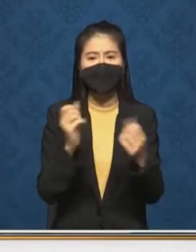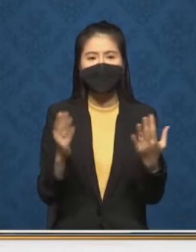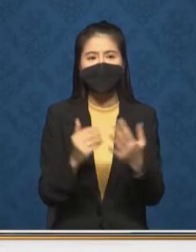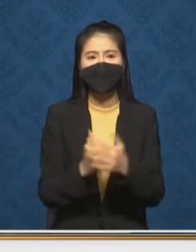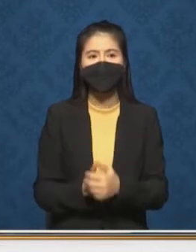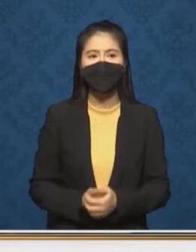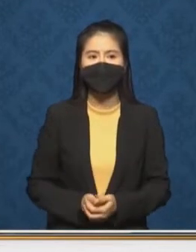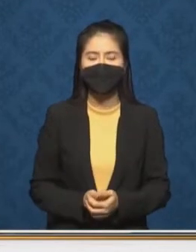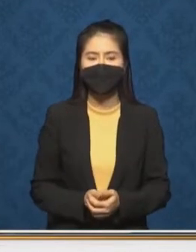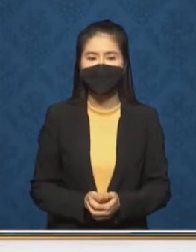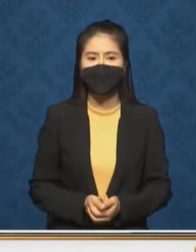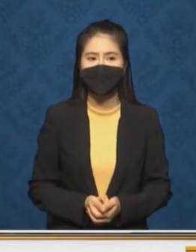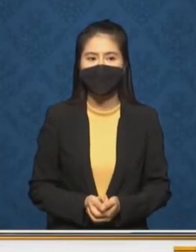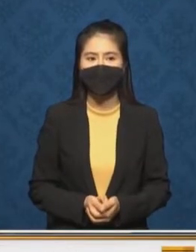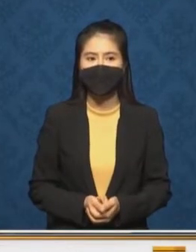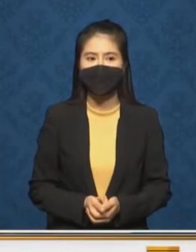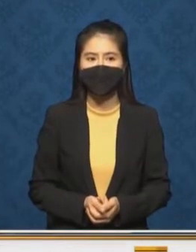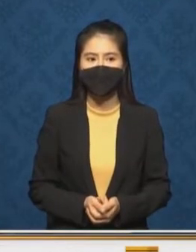ตั้คำถามอยนี้เลย